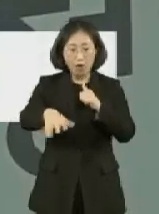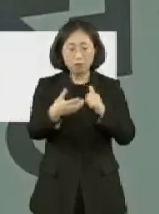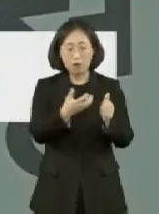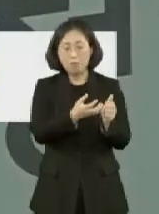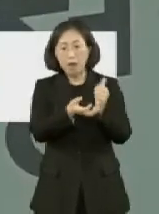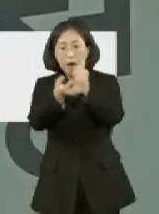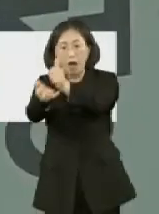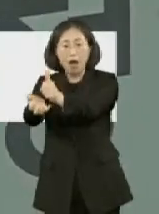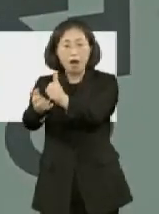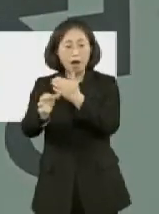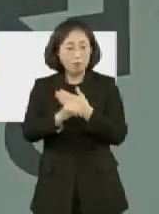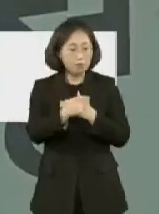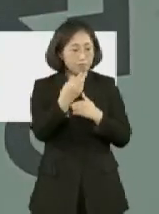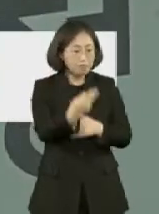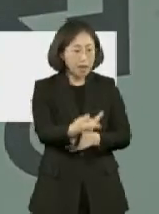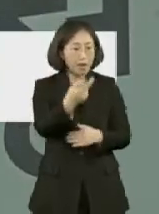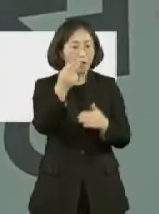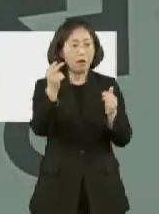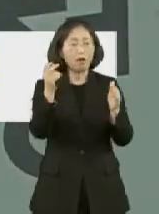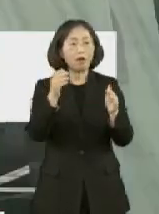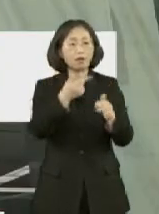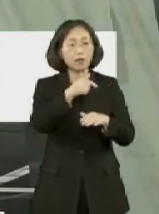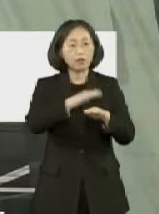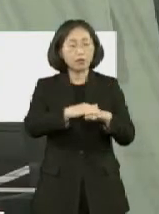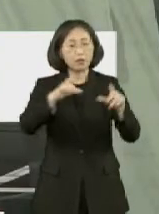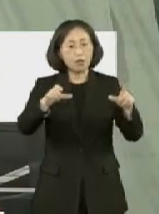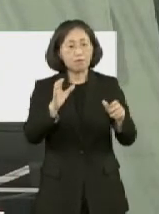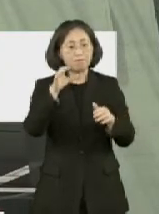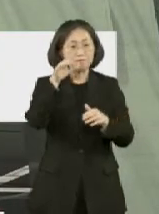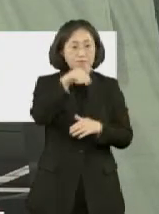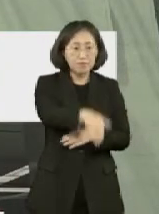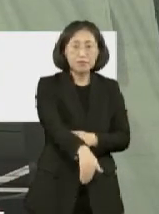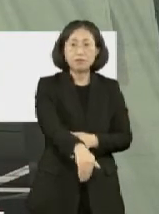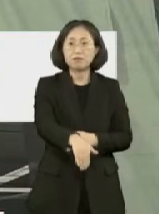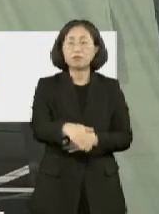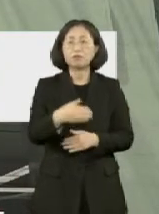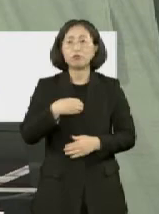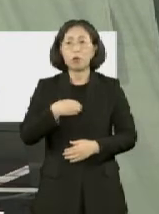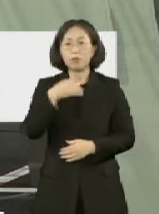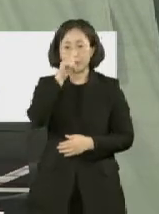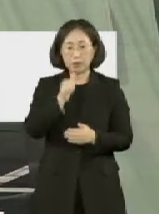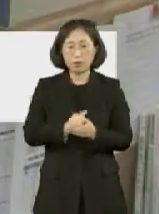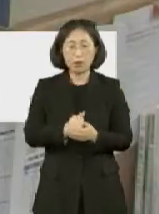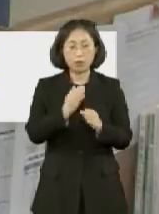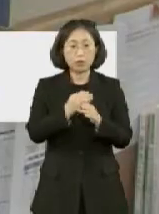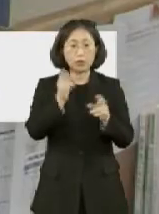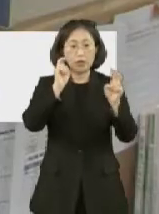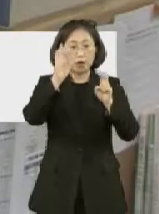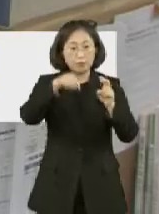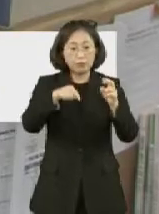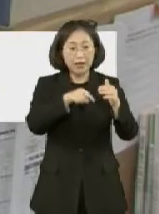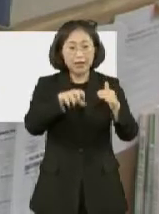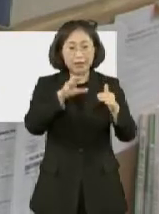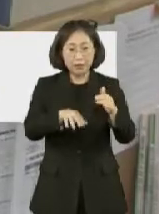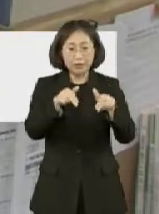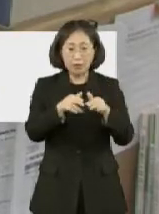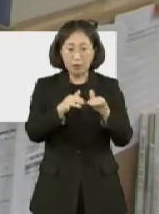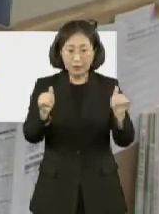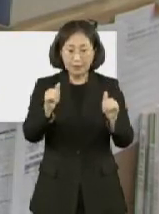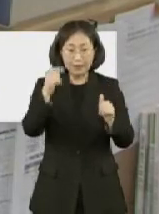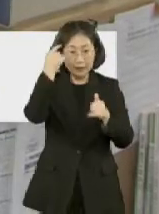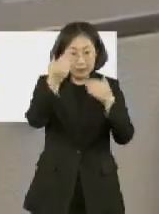탈대전을 가속화시켜 지역을 더욱 침체시킬 거란 반발입니다. 중기부 내부에서도 세종시 이전에 대한